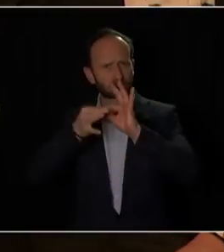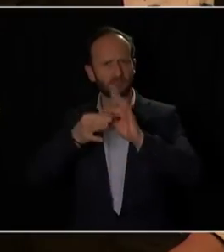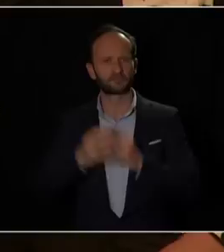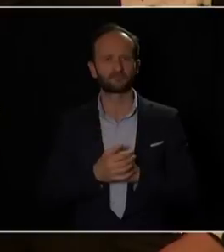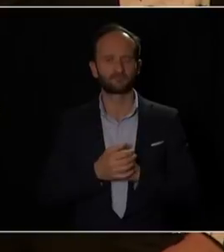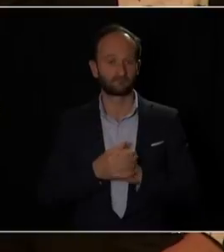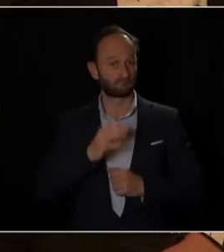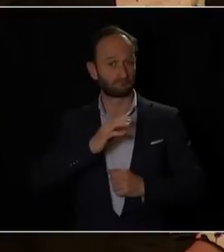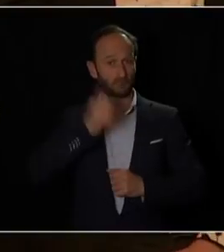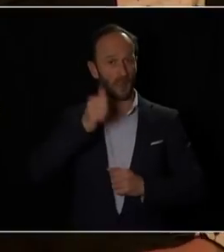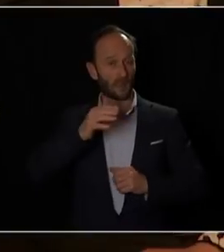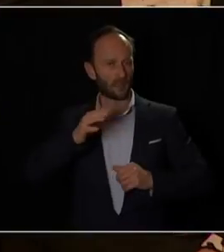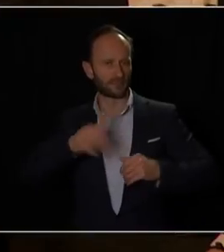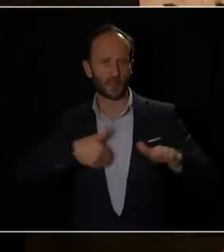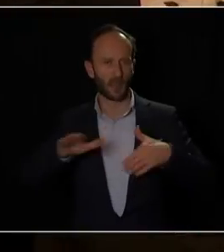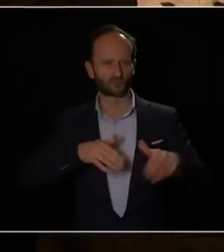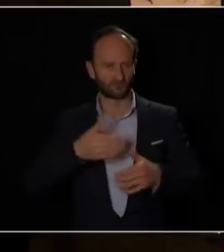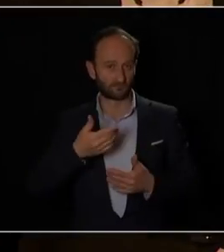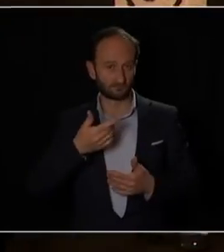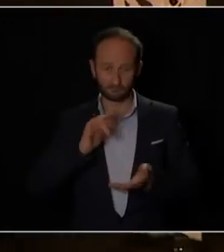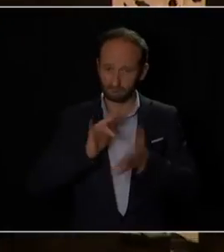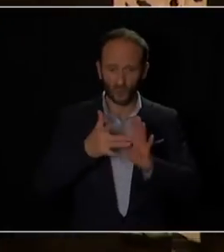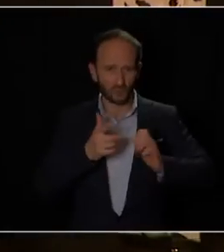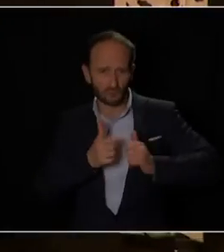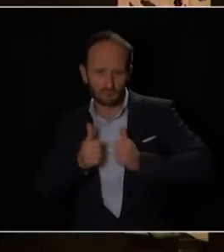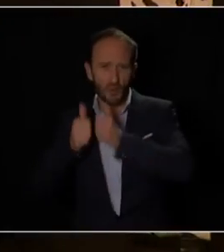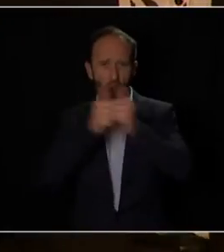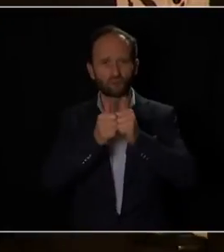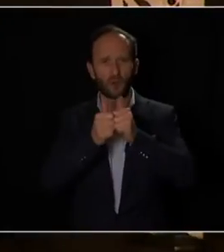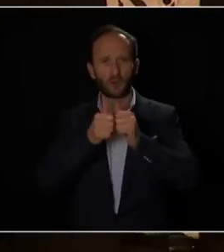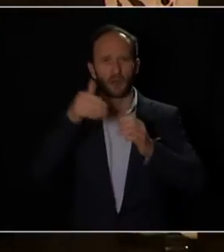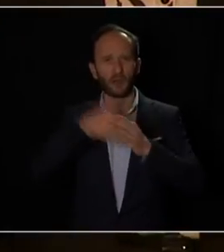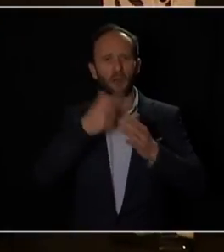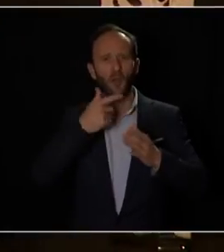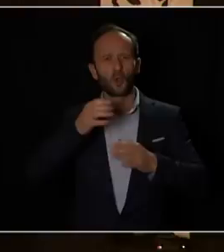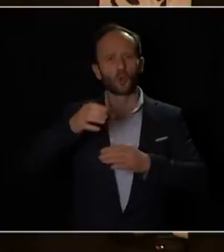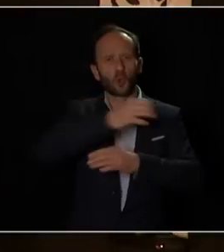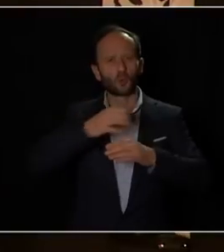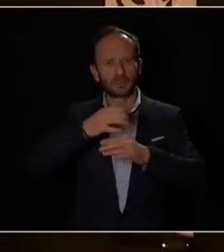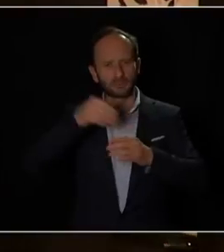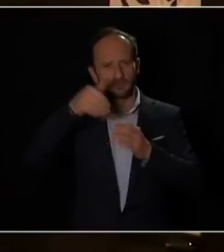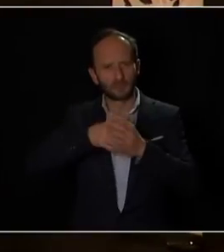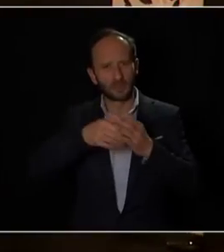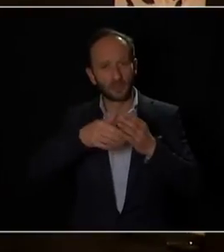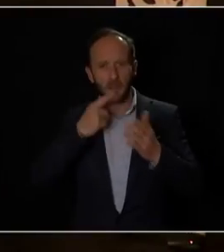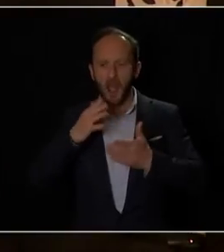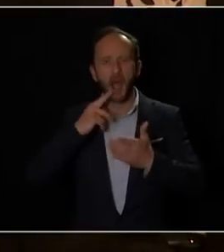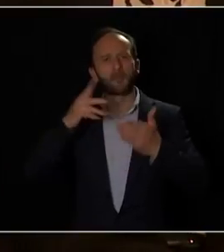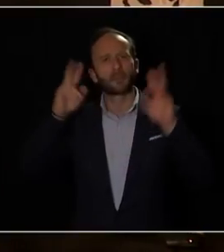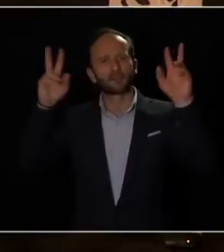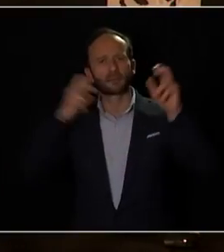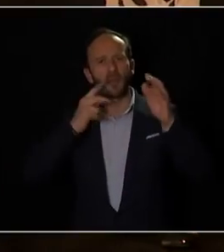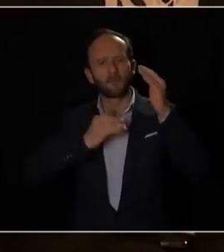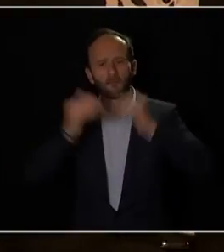il faut le savoir, nous avons élaboré tous ensemble, au niveau de notre communauté urbaine, un programme de territoire qui est en même